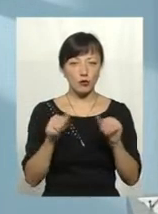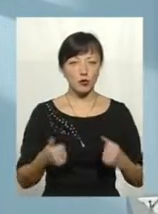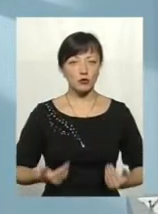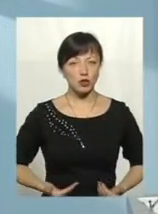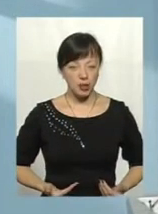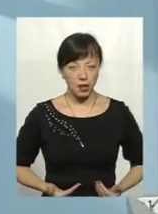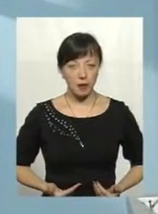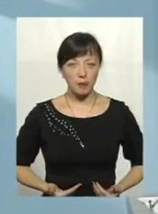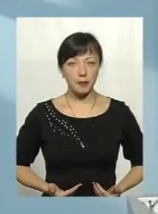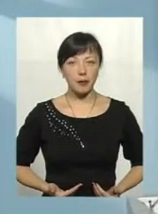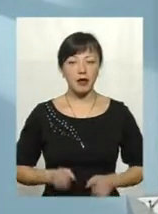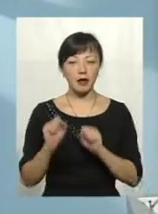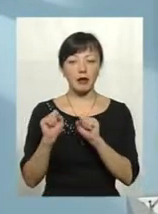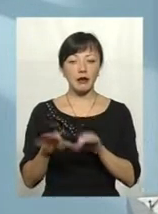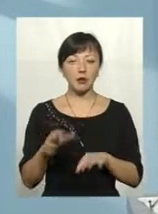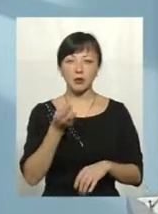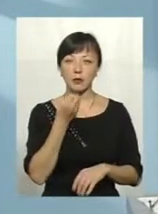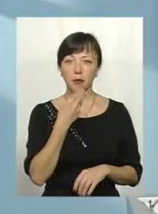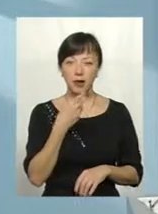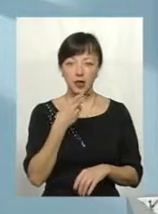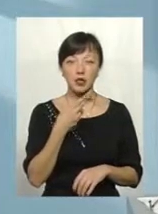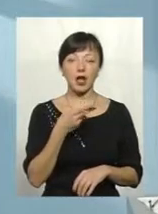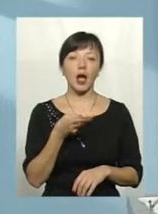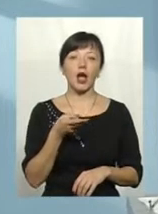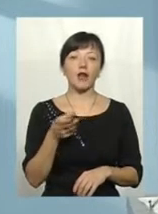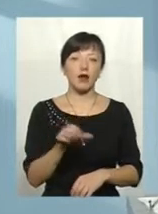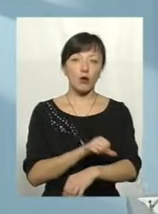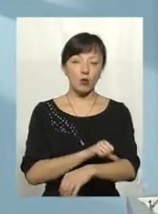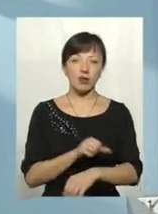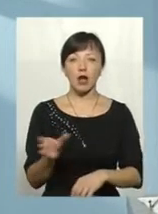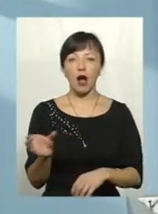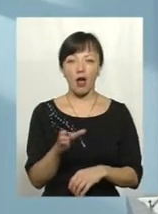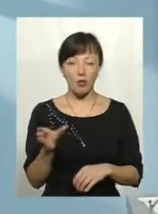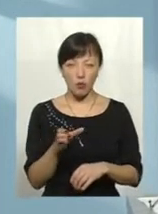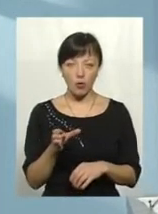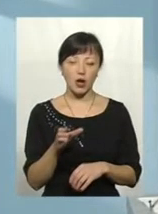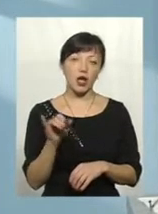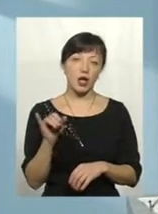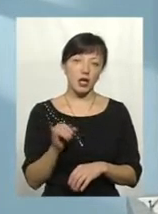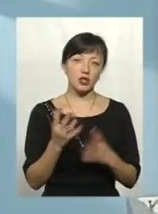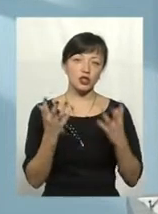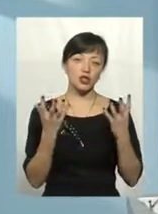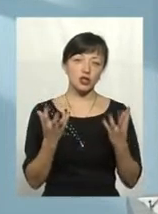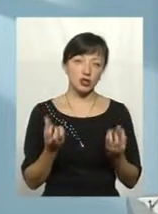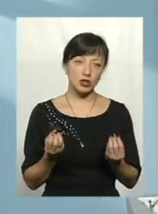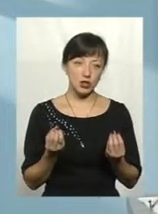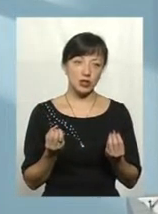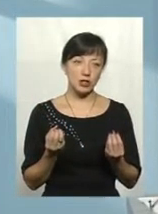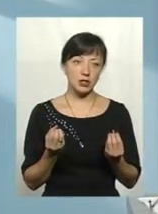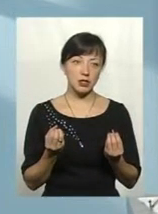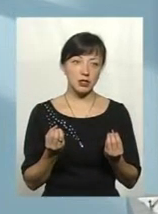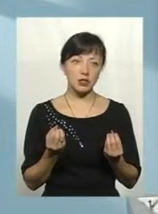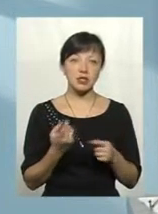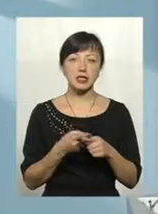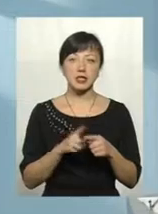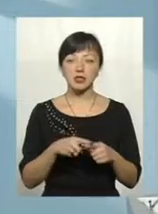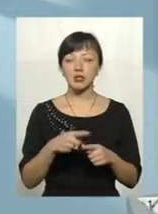життя, кинути палити, вживати наркотики, алкоголь. І ще ці шкідливі